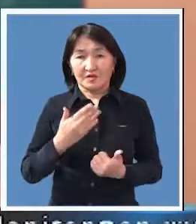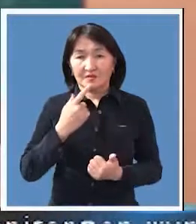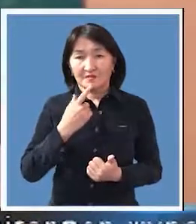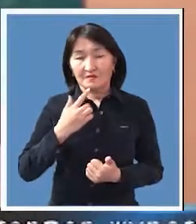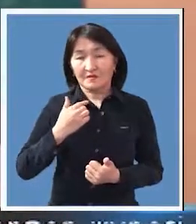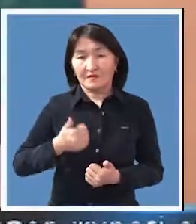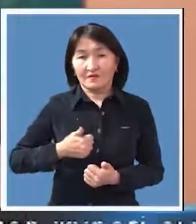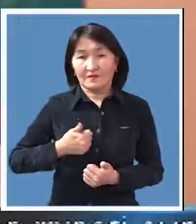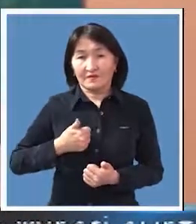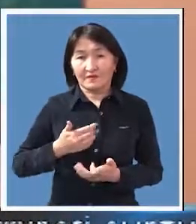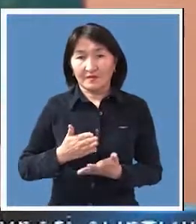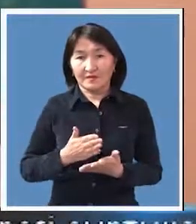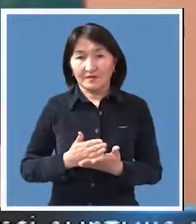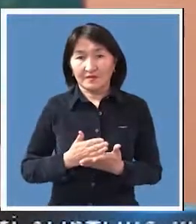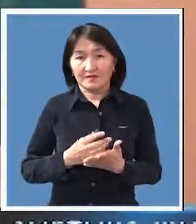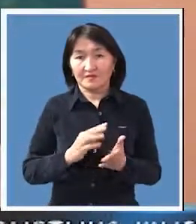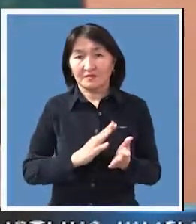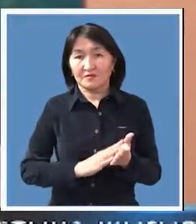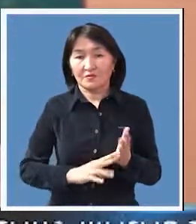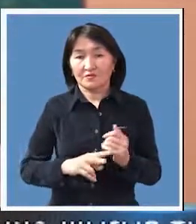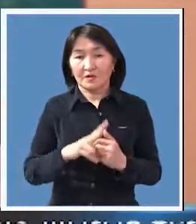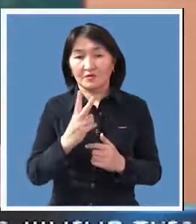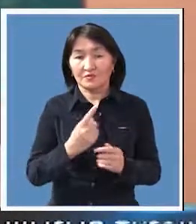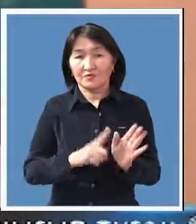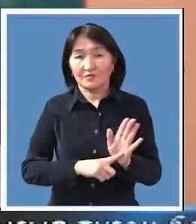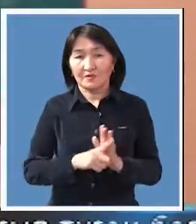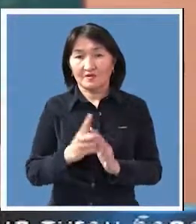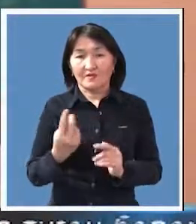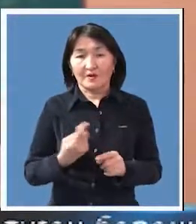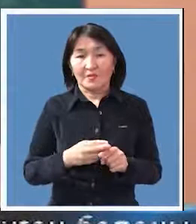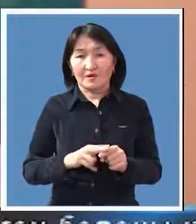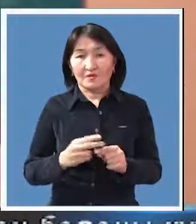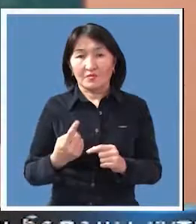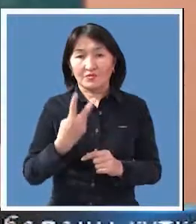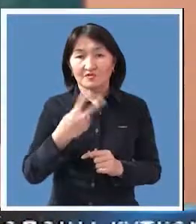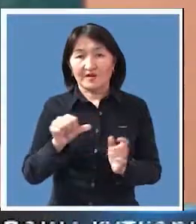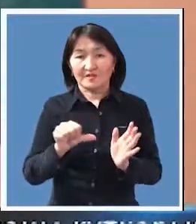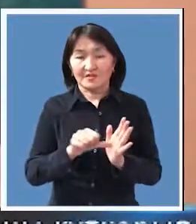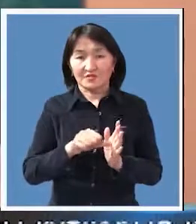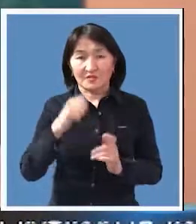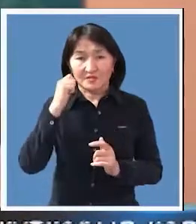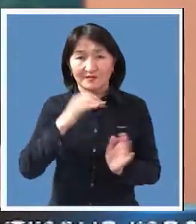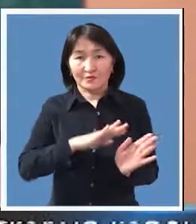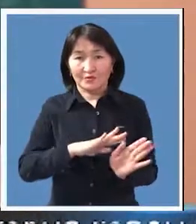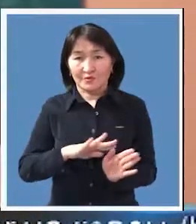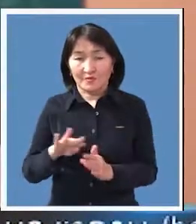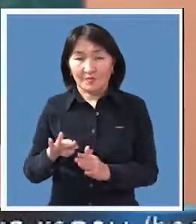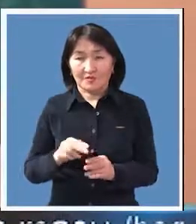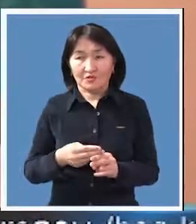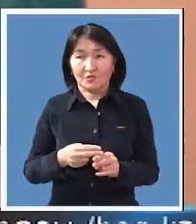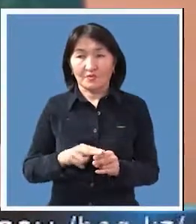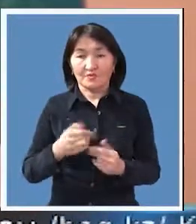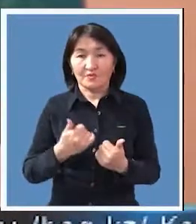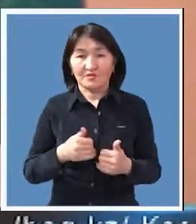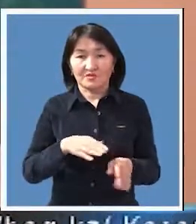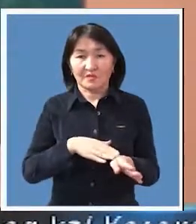ұлан 92 жылы 13 қаңтарда іргетасын қалағанды. Содан бері 26 жылда әскеріміз елбасы алдында қойған